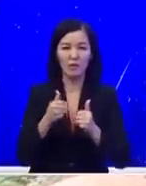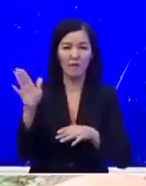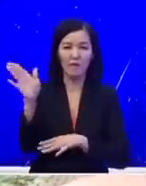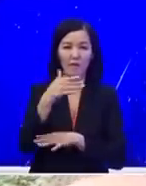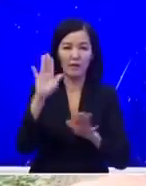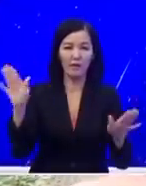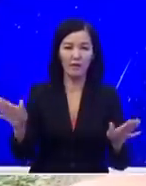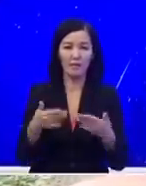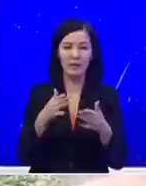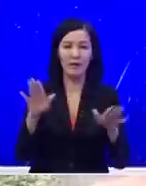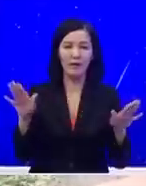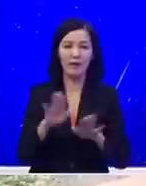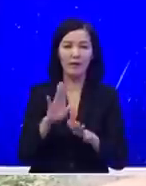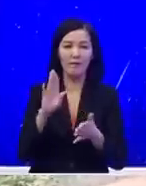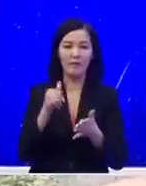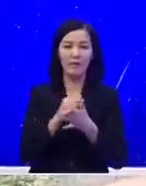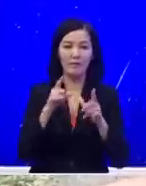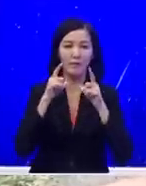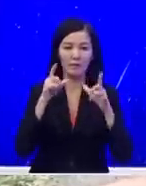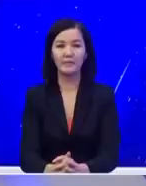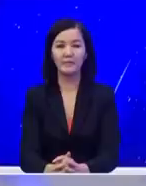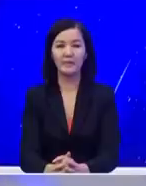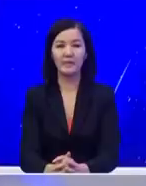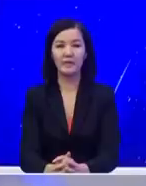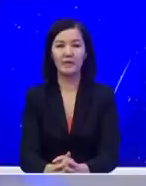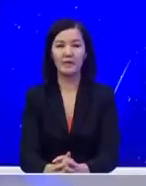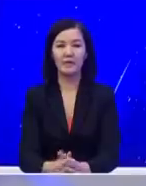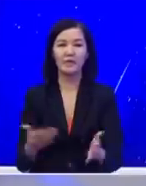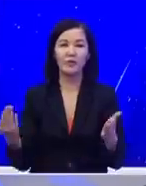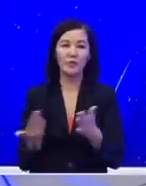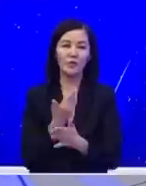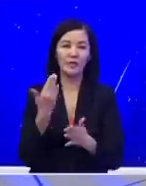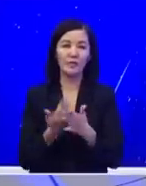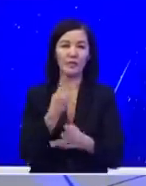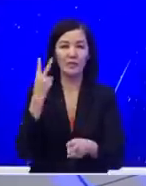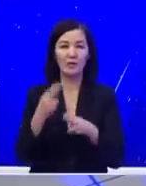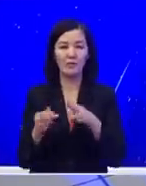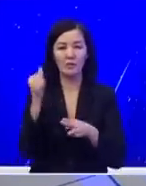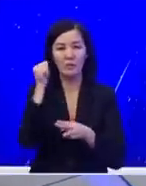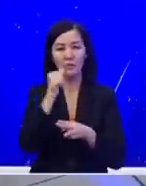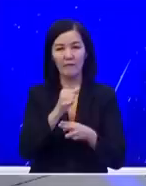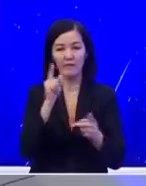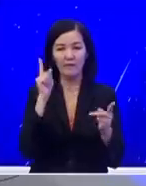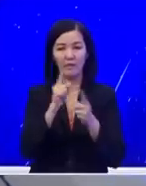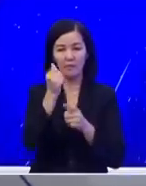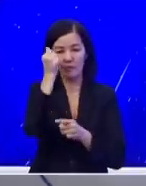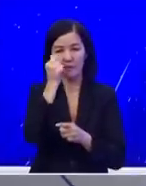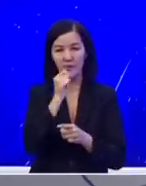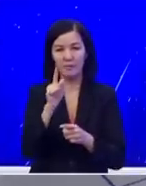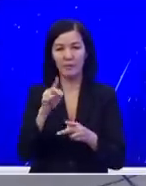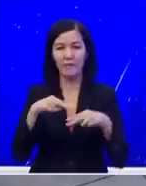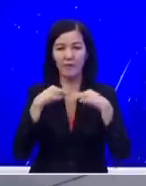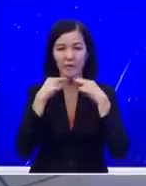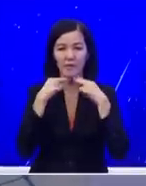и заиграет гимн нашей страны. Это была вся информация к этому часу. Спасибо за внимание. До свидания.